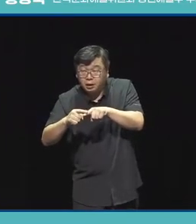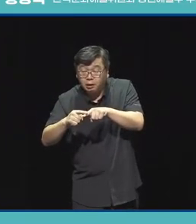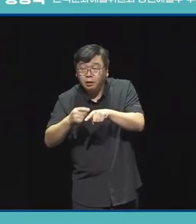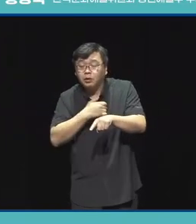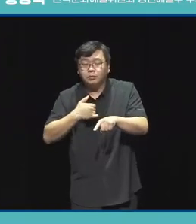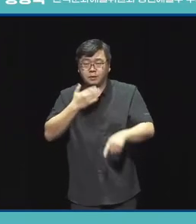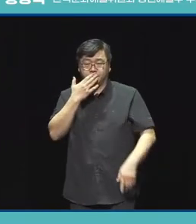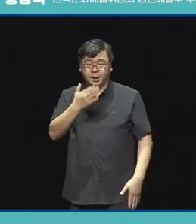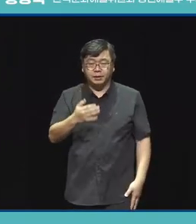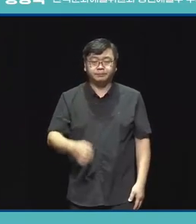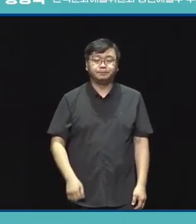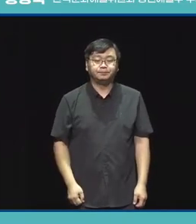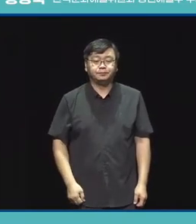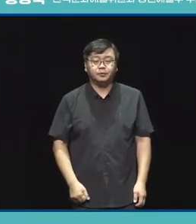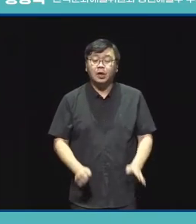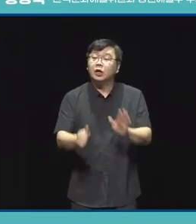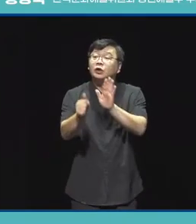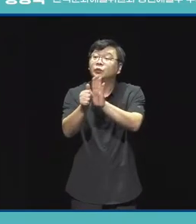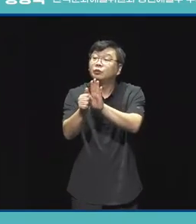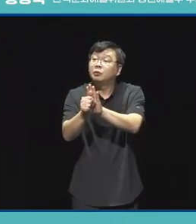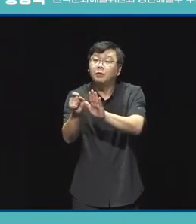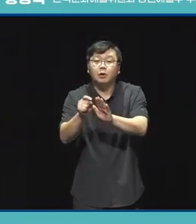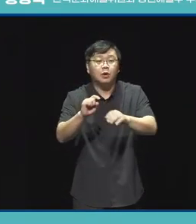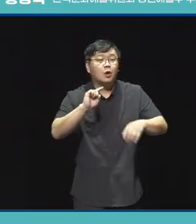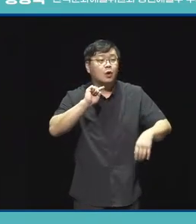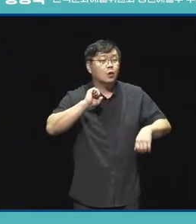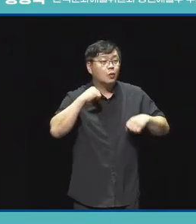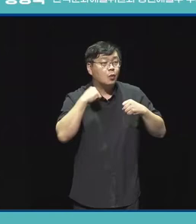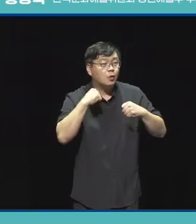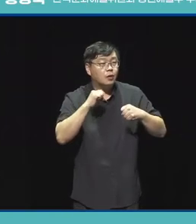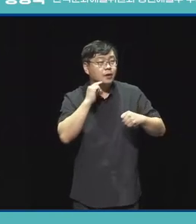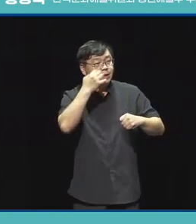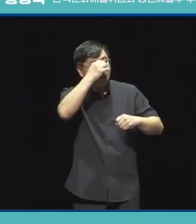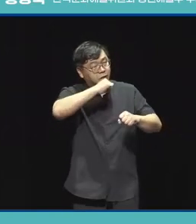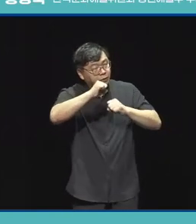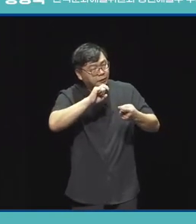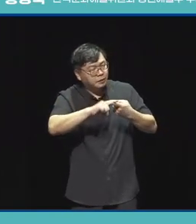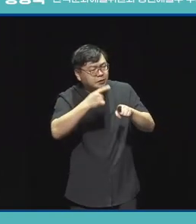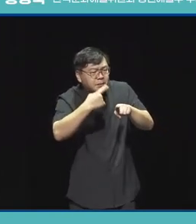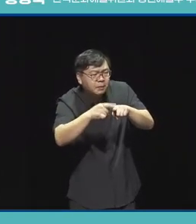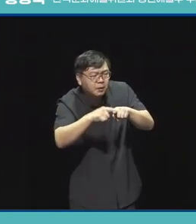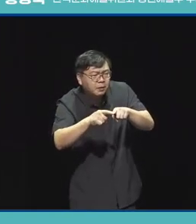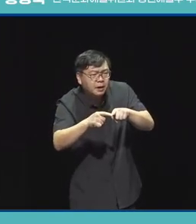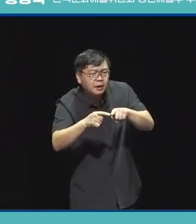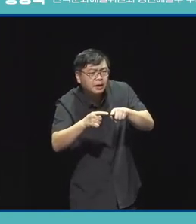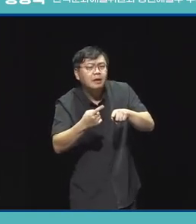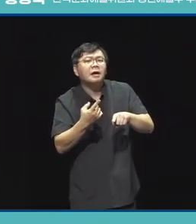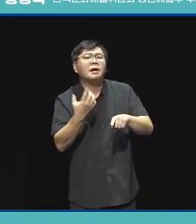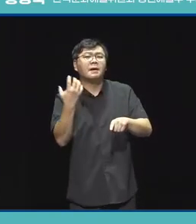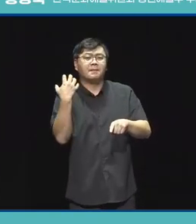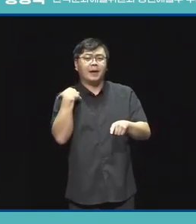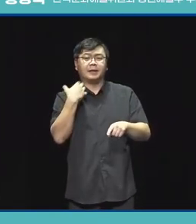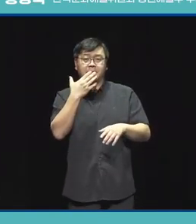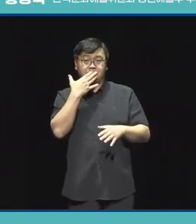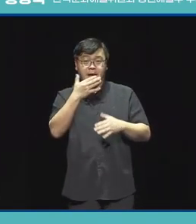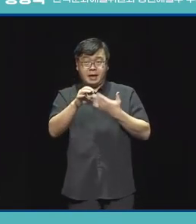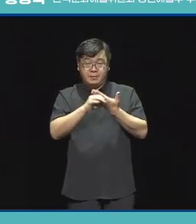지원 대상은 역시 공연예술 분야에 대한 비평 활동 계획이 있는 단체와 개인 모두에게 지원이 가능한 사업들입니다